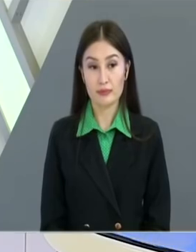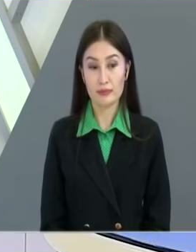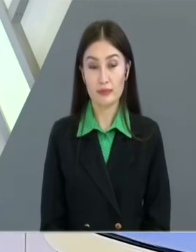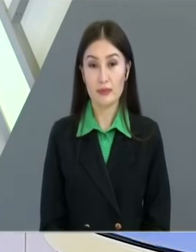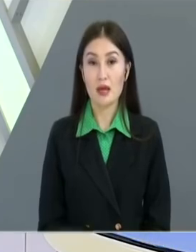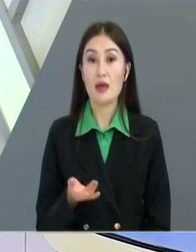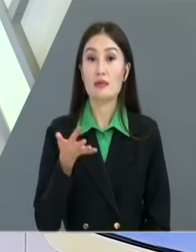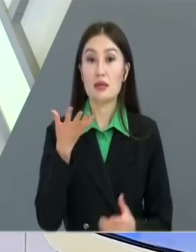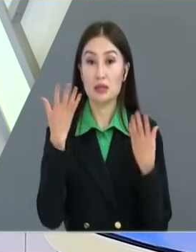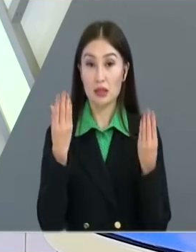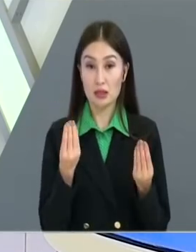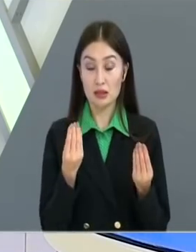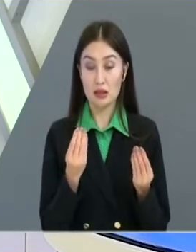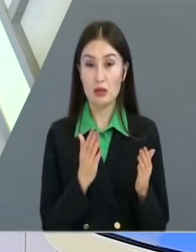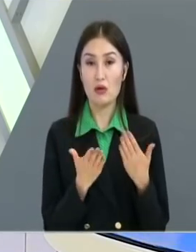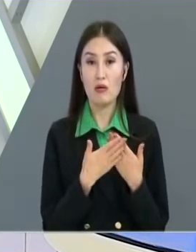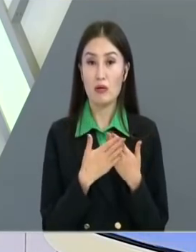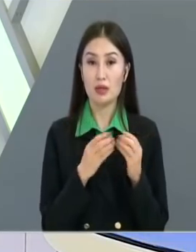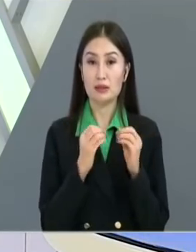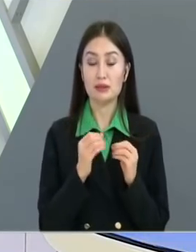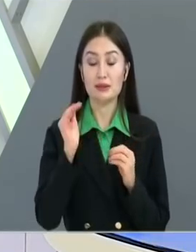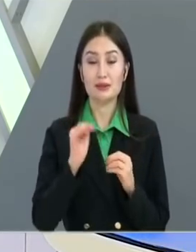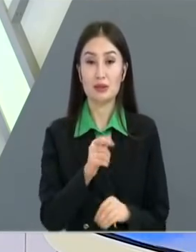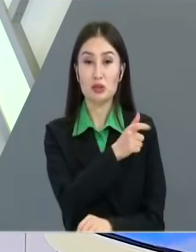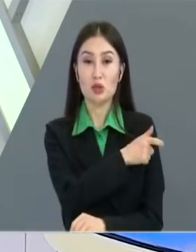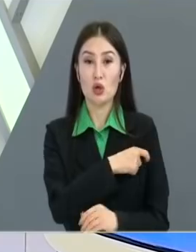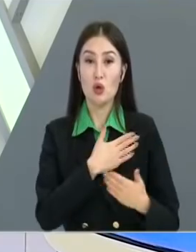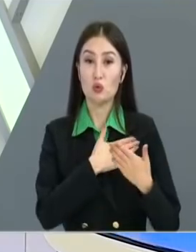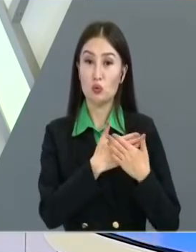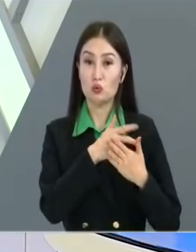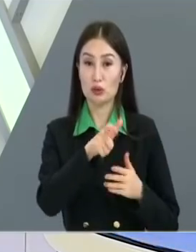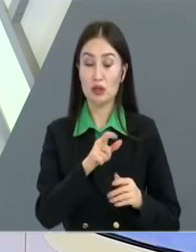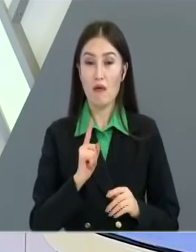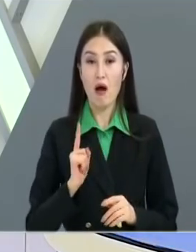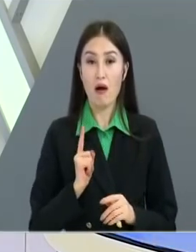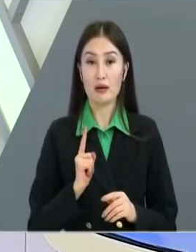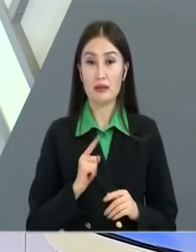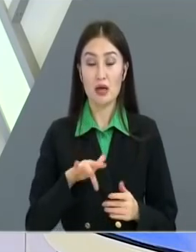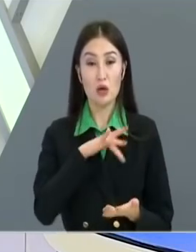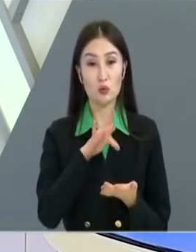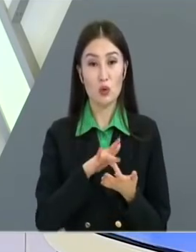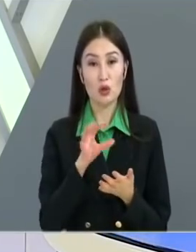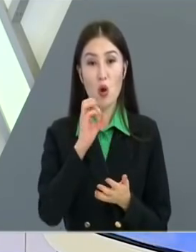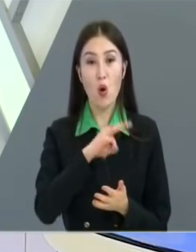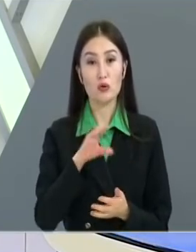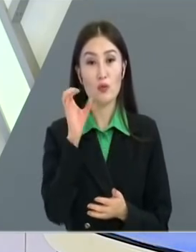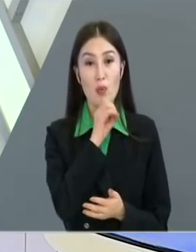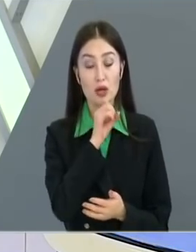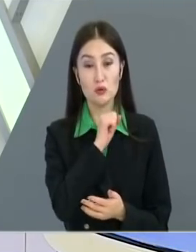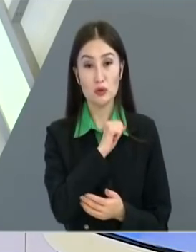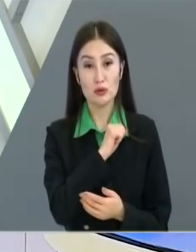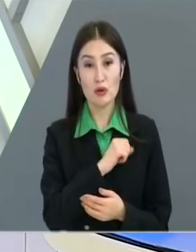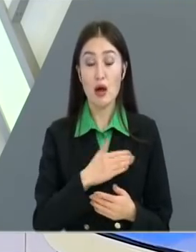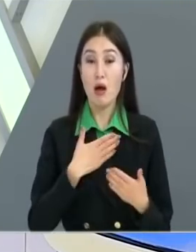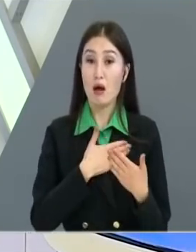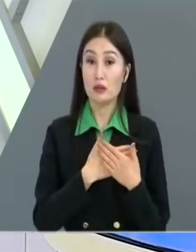Вот уже несколько дней порядка 10 тысяч дружинников охраняют наш город от мародерства и других посягательств.